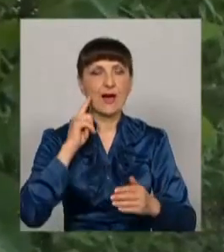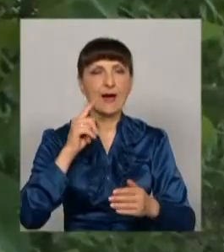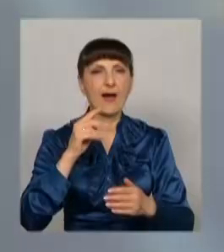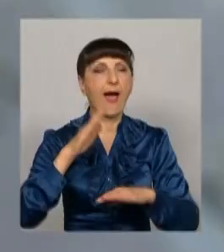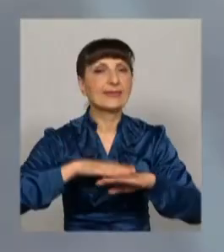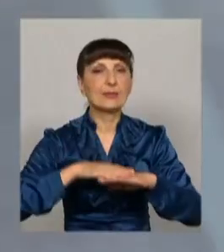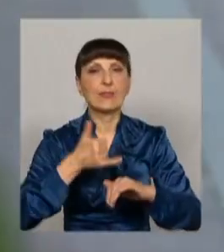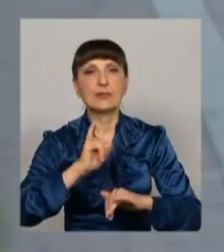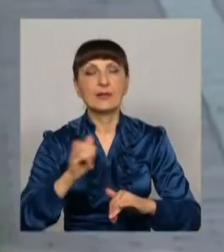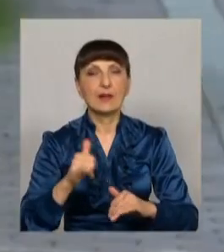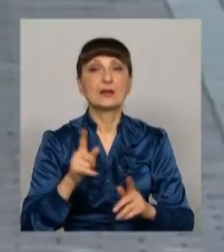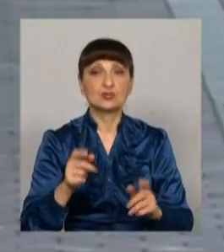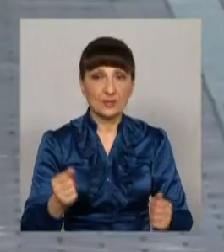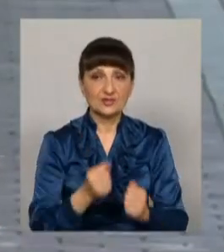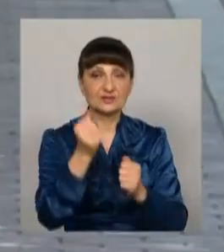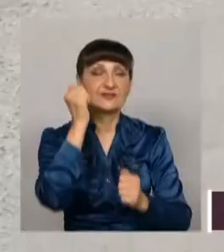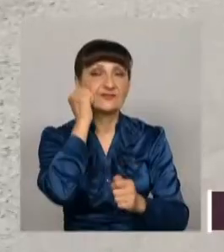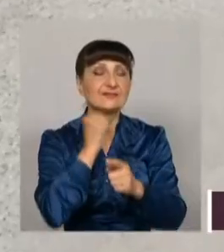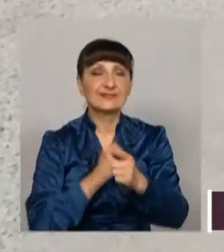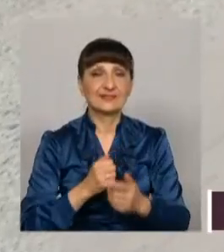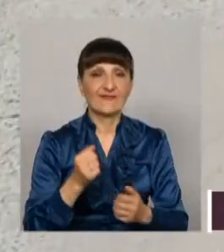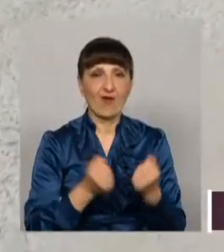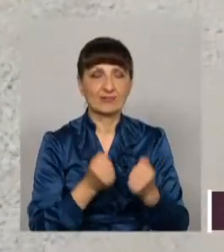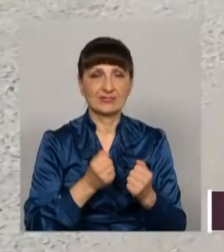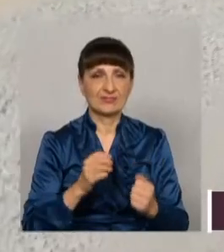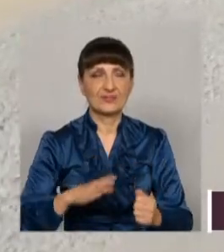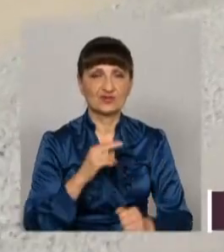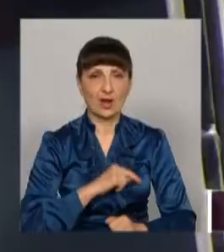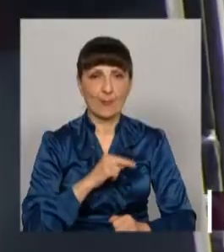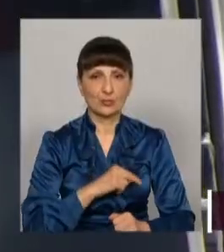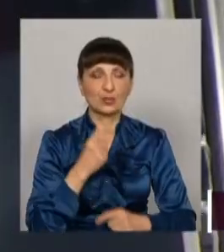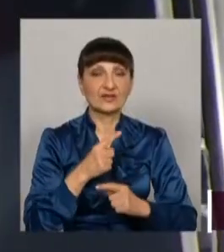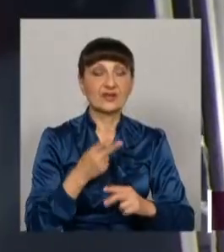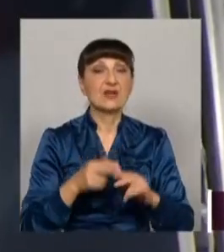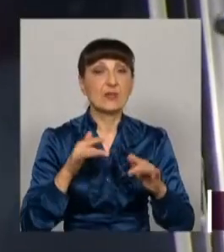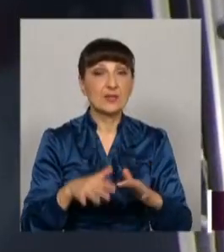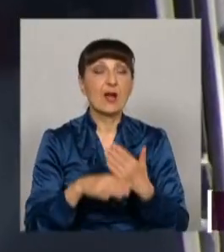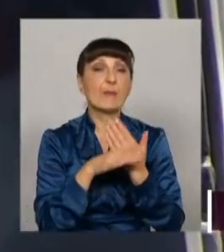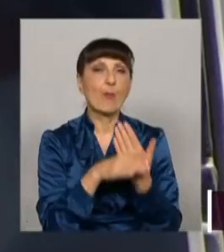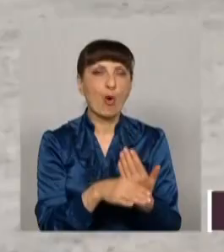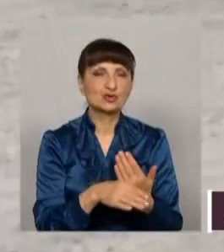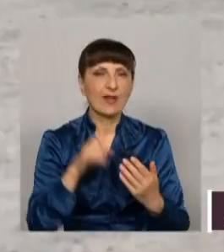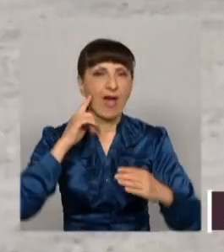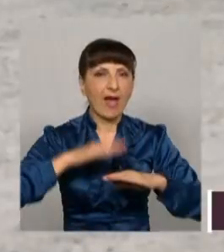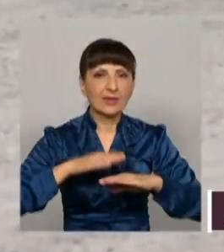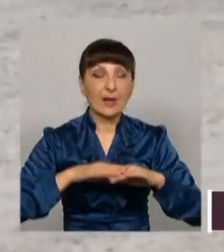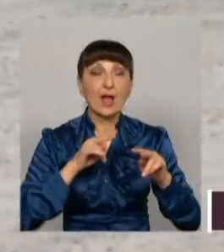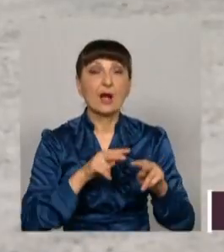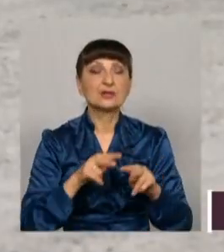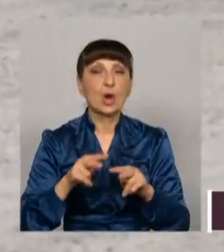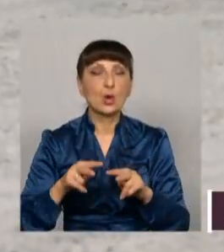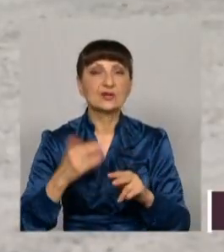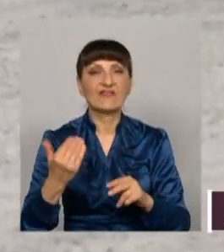качеству дорог поддерживает и ветеран дорожной отрасли Дамир Алимов. По его мнению, эта мера подстегнет глав регионов контролировать